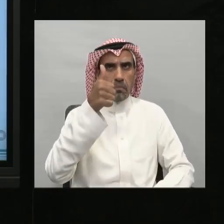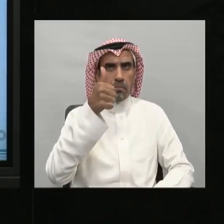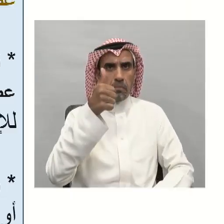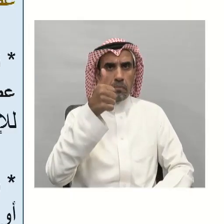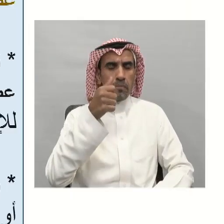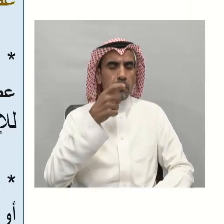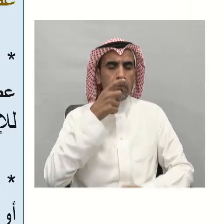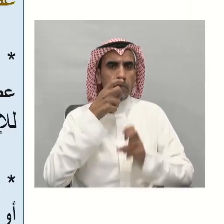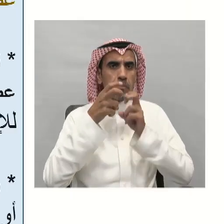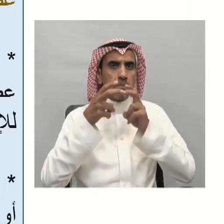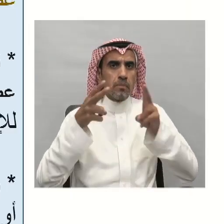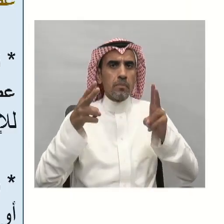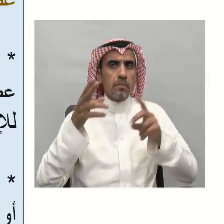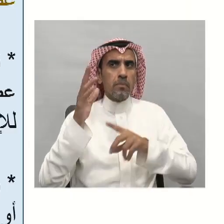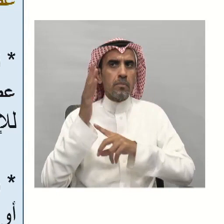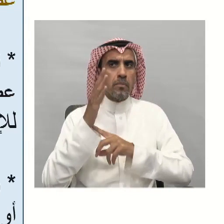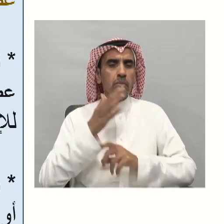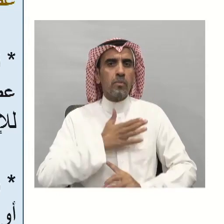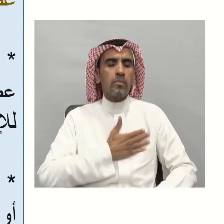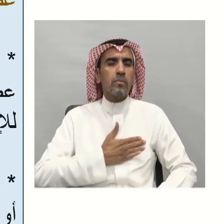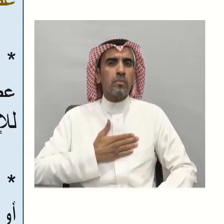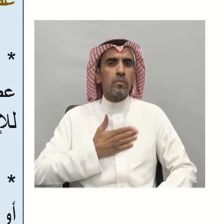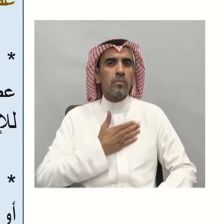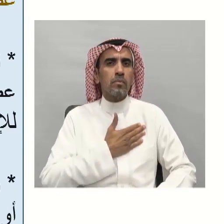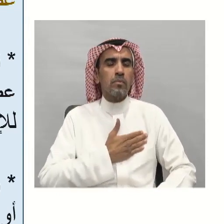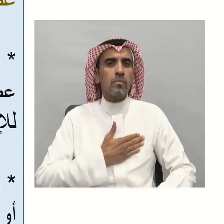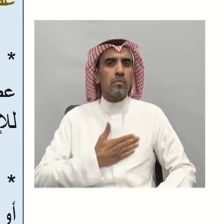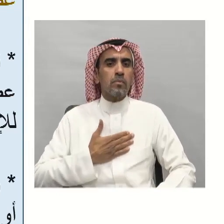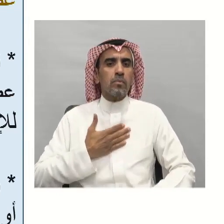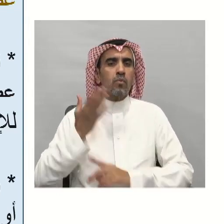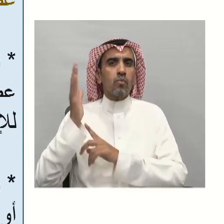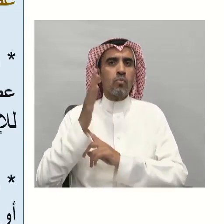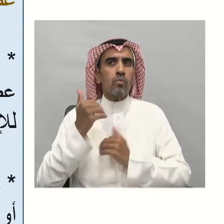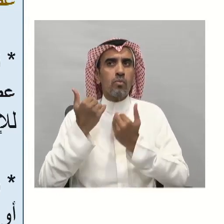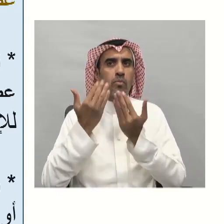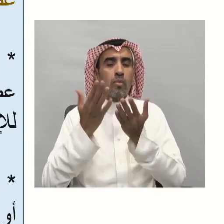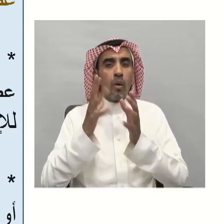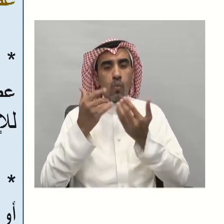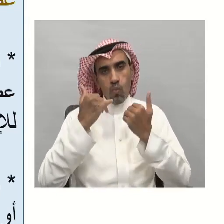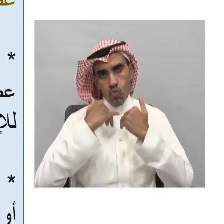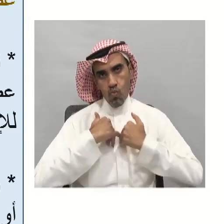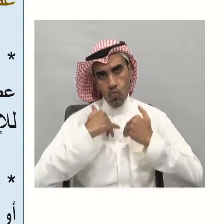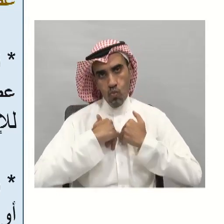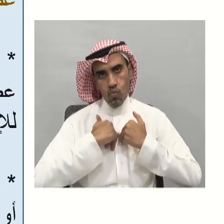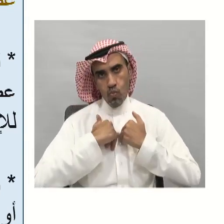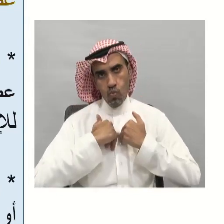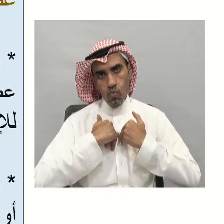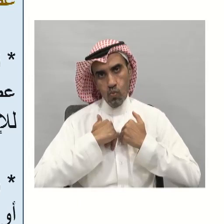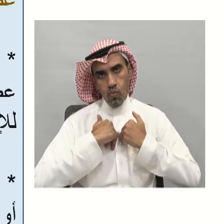من الاستجابة للمثيرات والإحساس بالمثيرات سواء كانت خارجية أو مثيرات ماذا؟